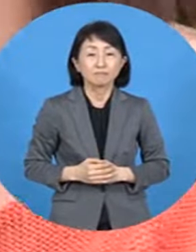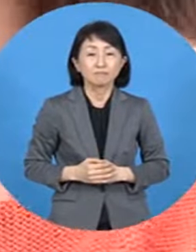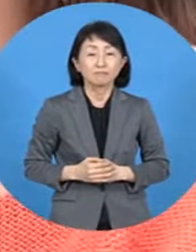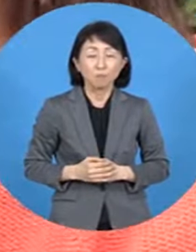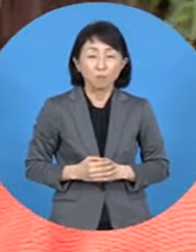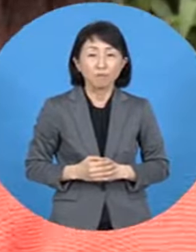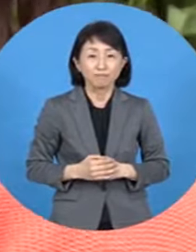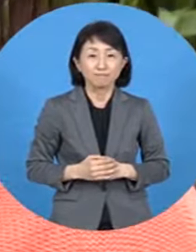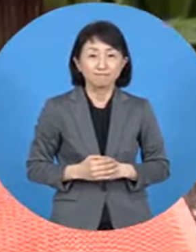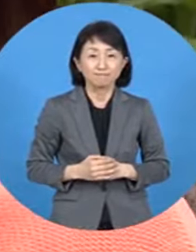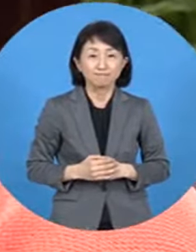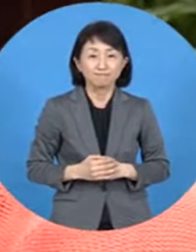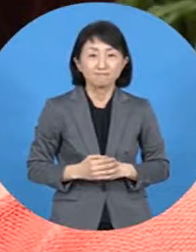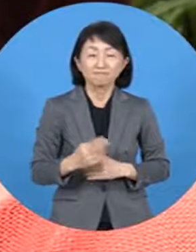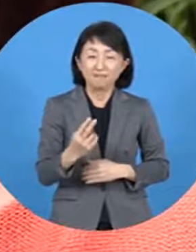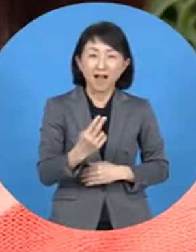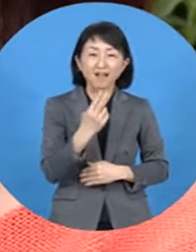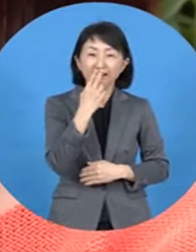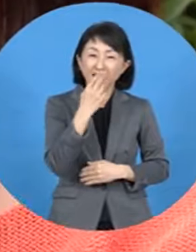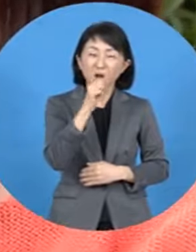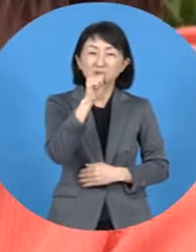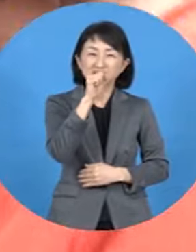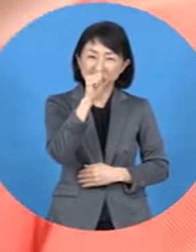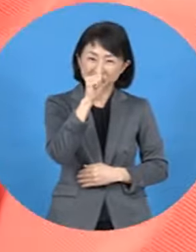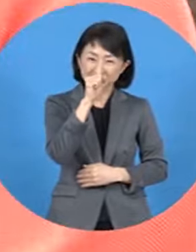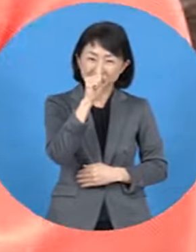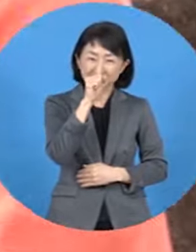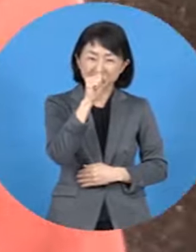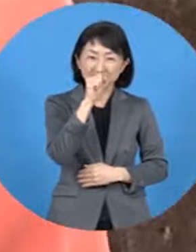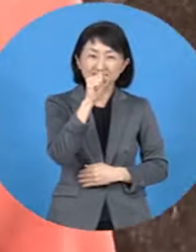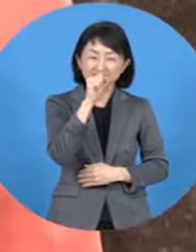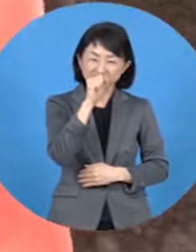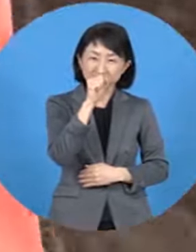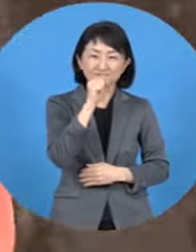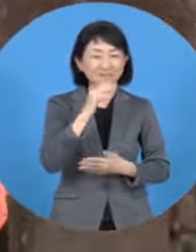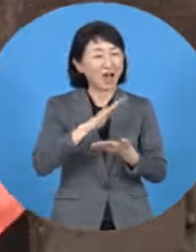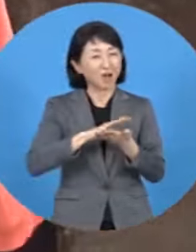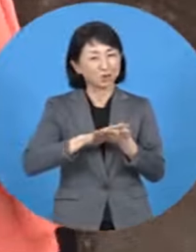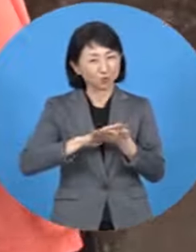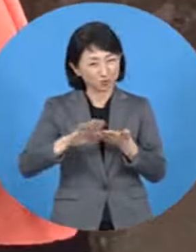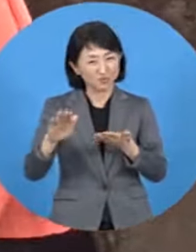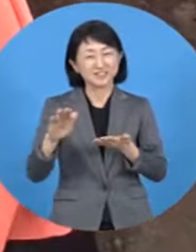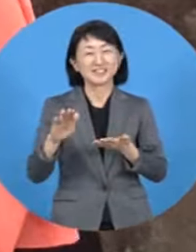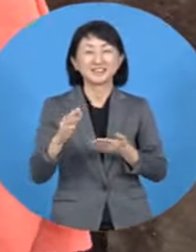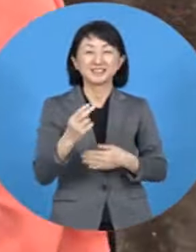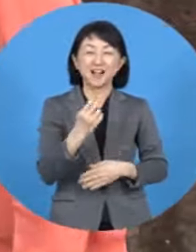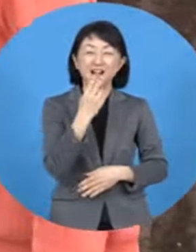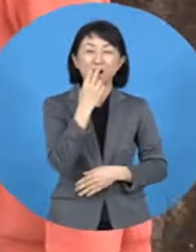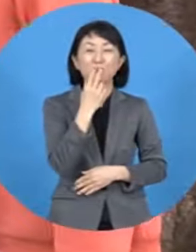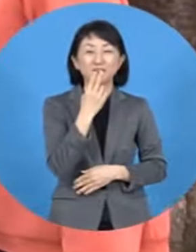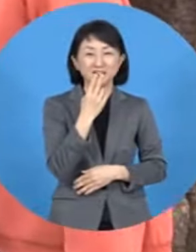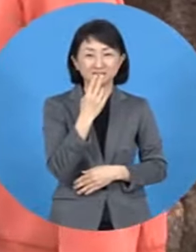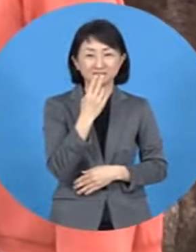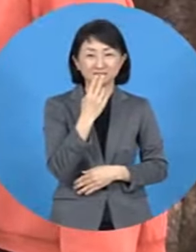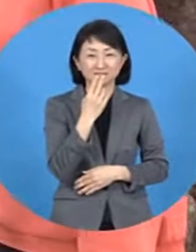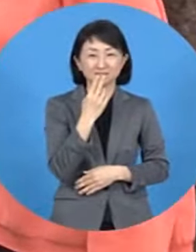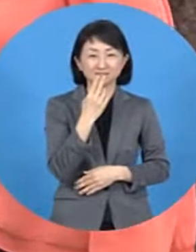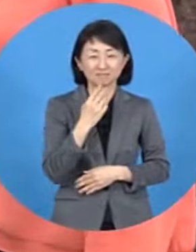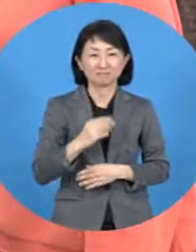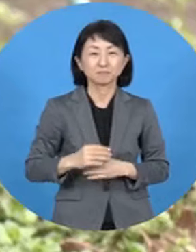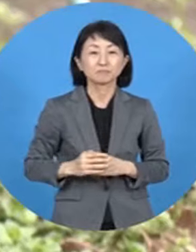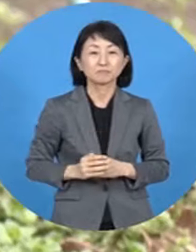あ、いい香り。 面白いです。 なんかすっきりするような香りですよね。 はいはい、結